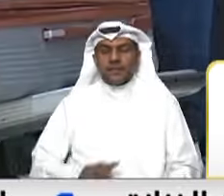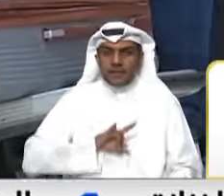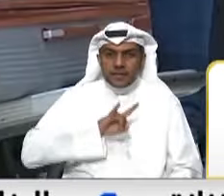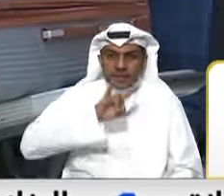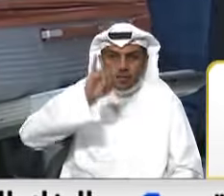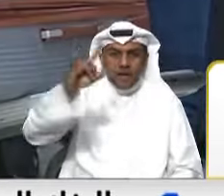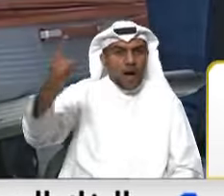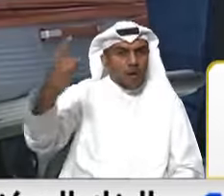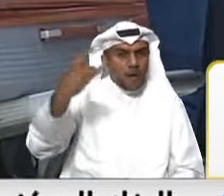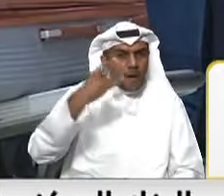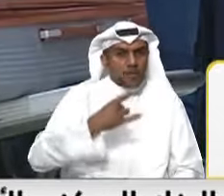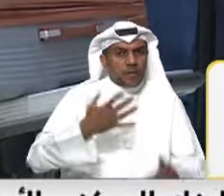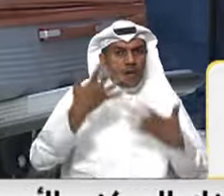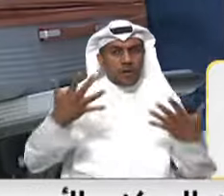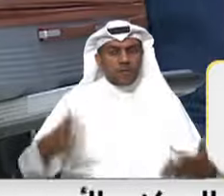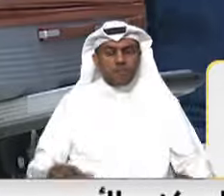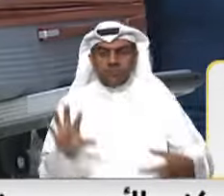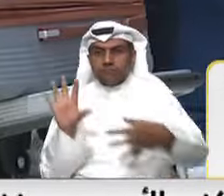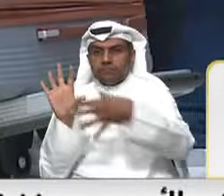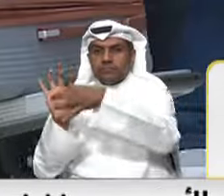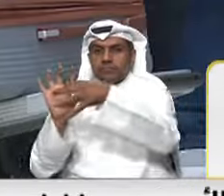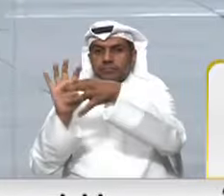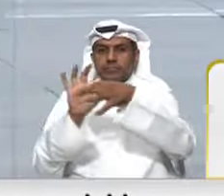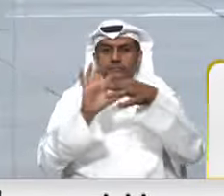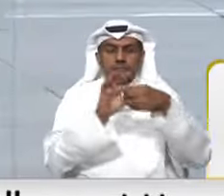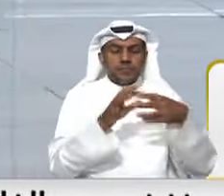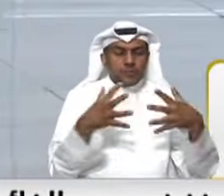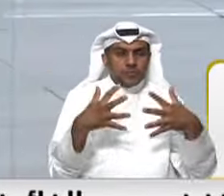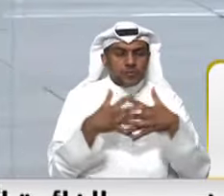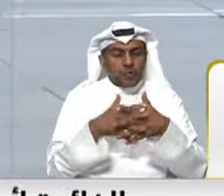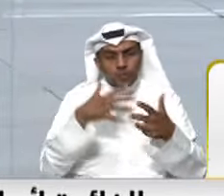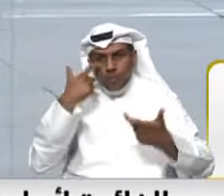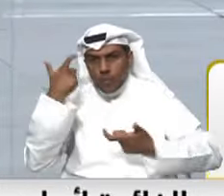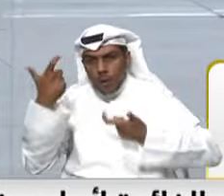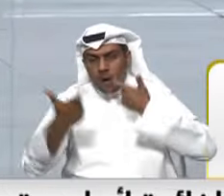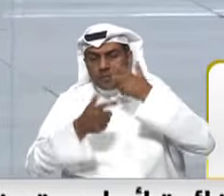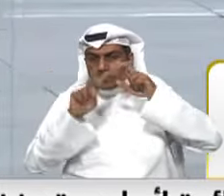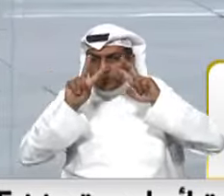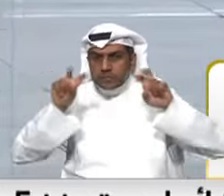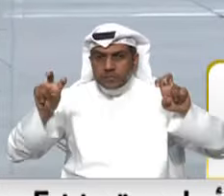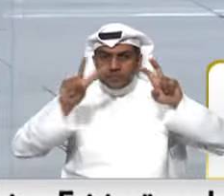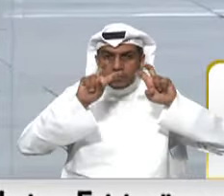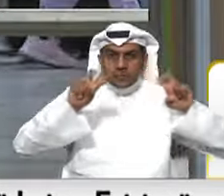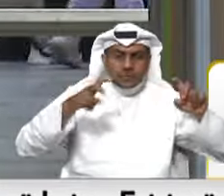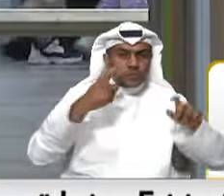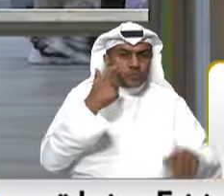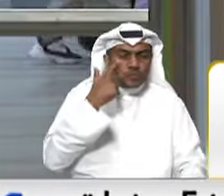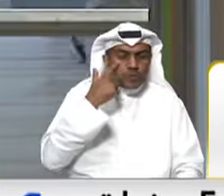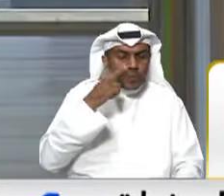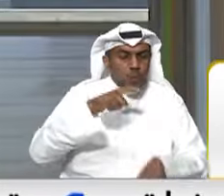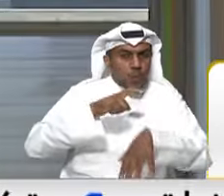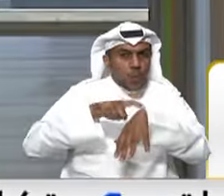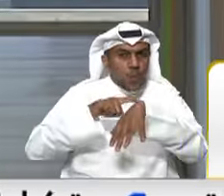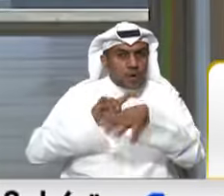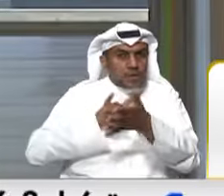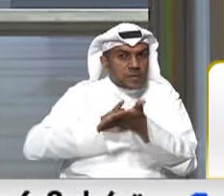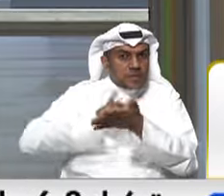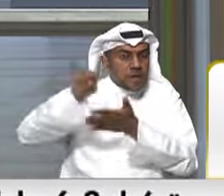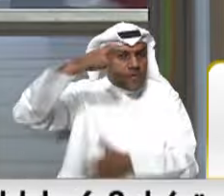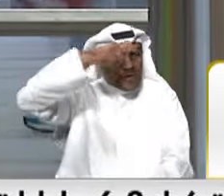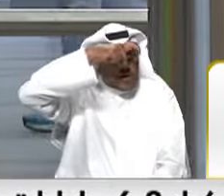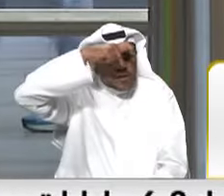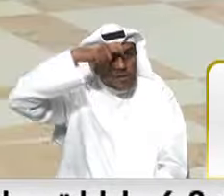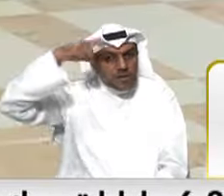تقوم مع الجهات الاخرى المشغله للمطار على مراقبه وتنظيم حركه الطيران خلال موسم السفر في صيف